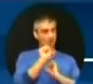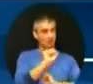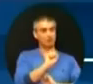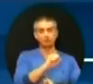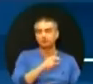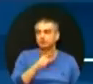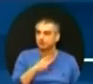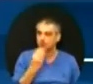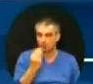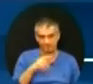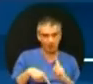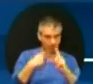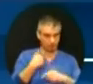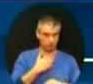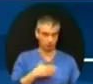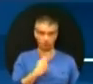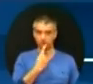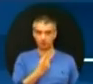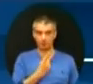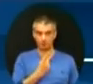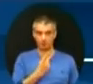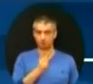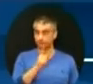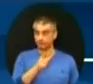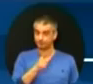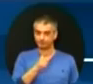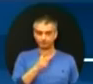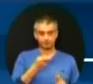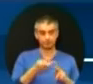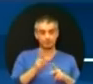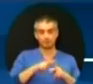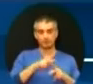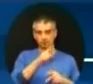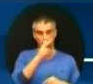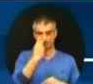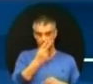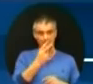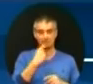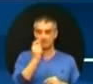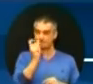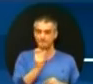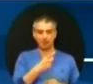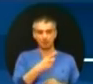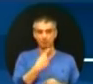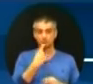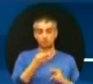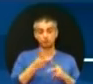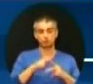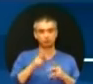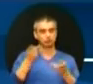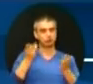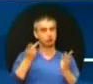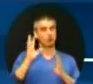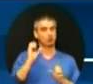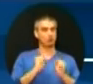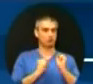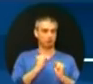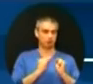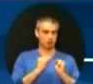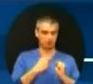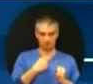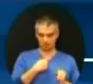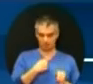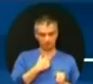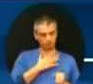אז זה הדבר הבא שאני רוצה לומר. אז כאן מדובר על החמרה, כשאתה מסתכל על המילים עצמן, מדובר בהחמרה מאוד מאוד קשה. ואני